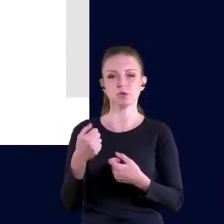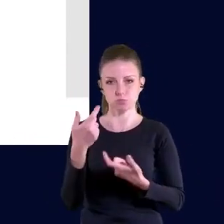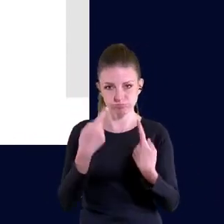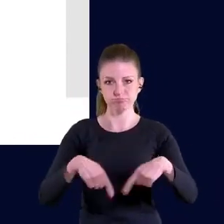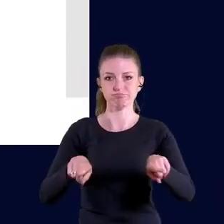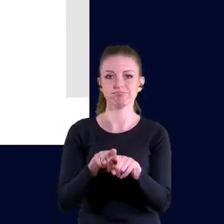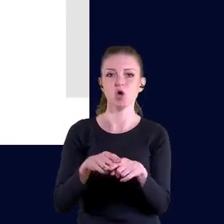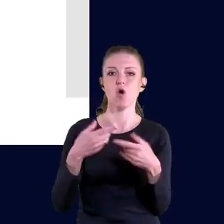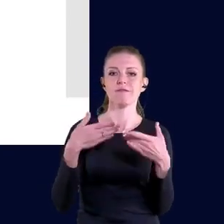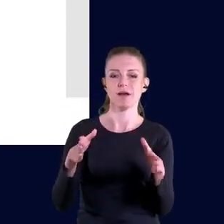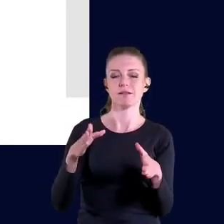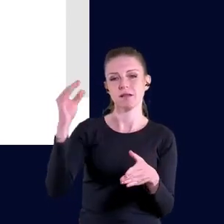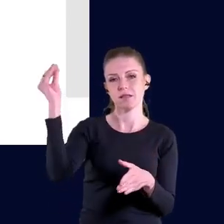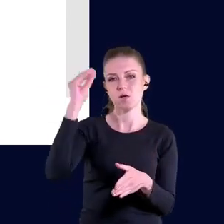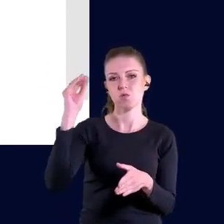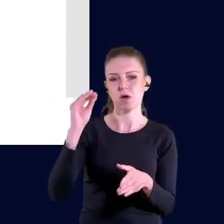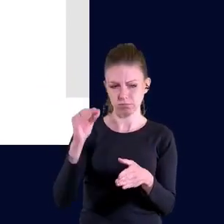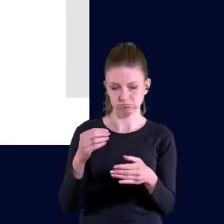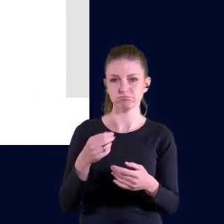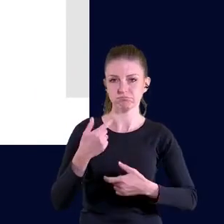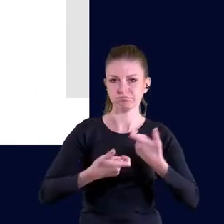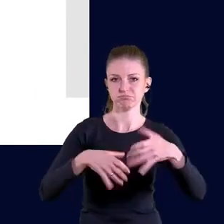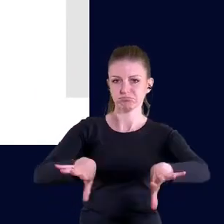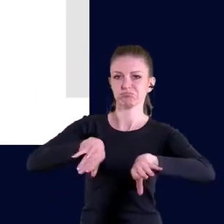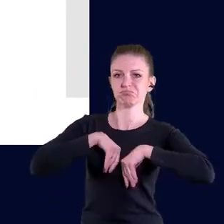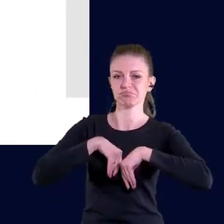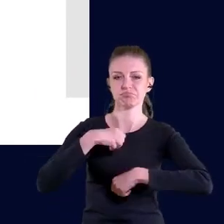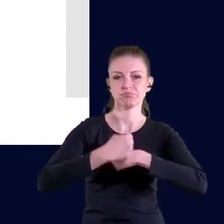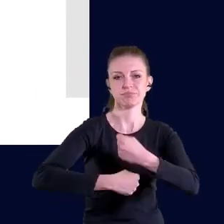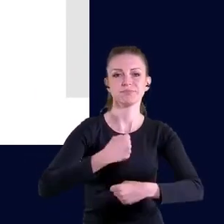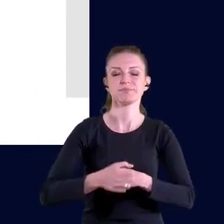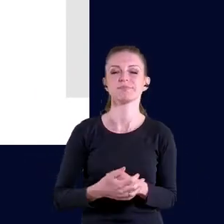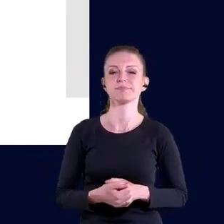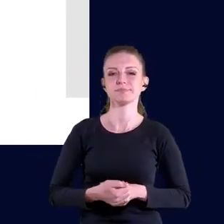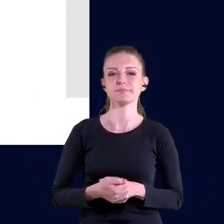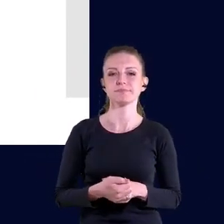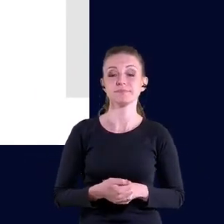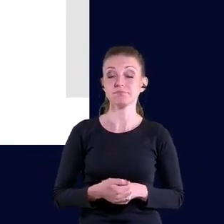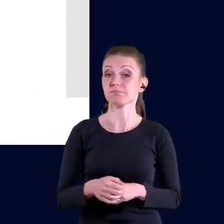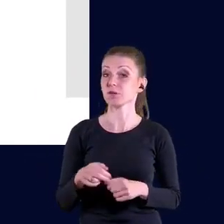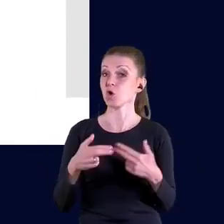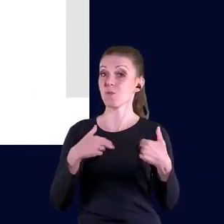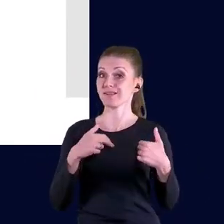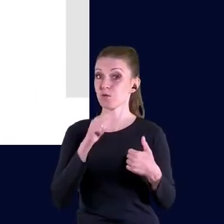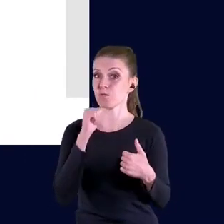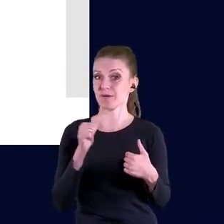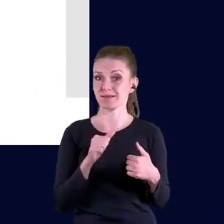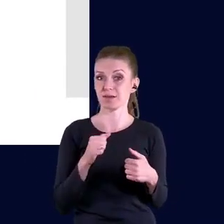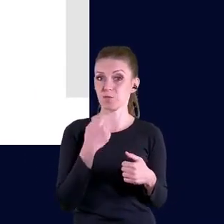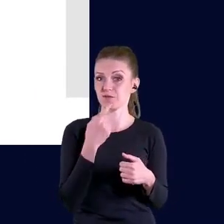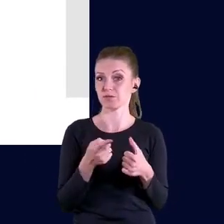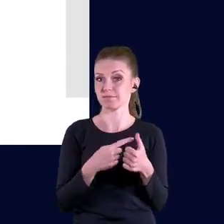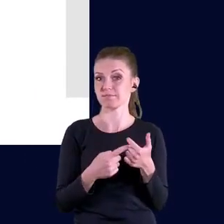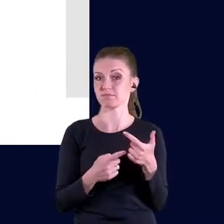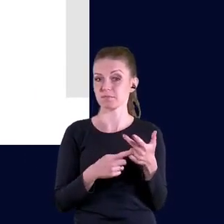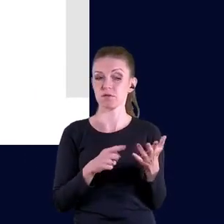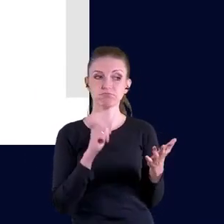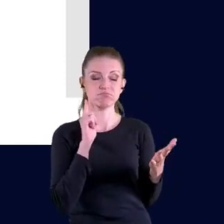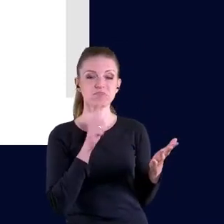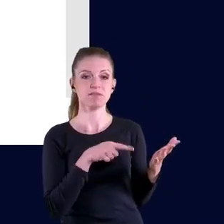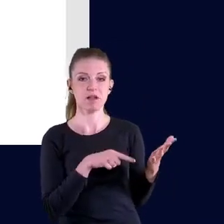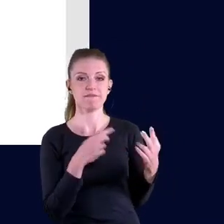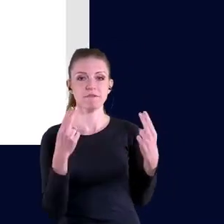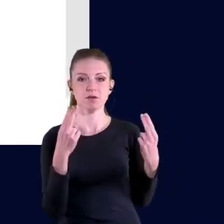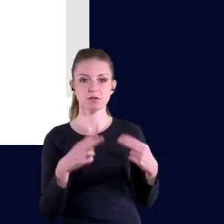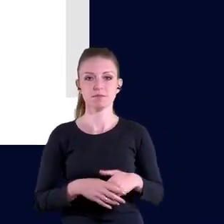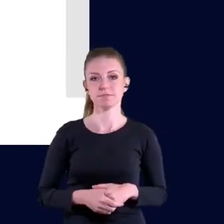nauki te wątki które podkreśliła Komisja Europejska są ważne i pokazać toteż ankieta Europa którą